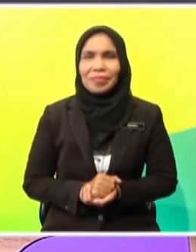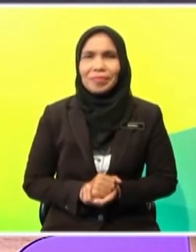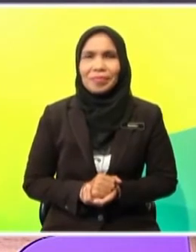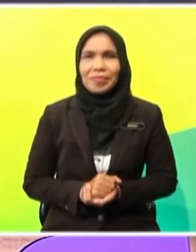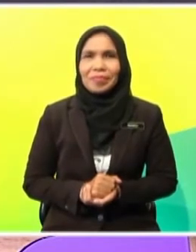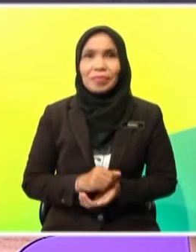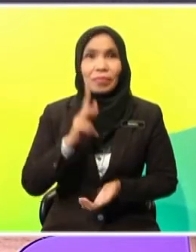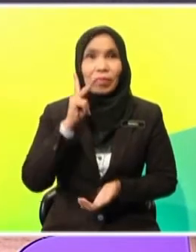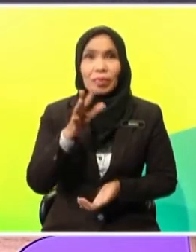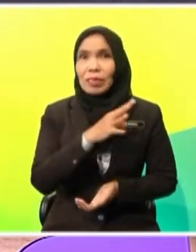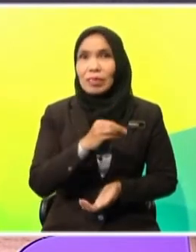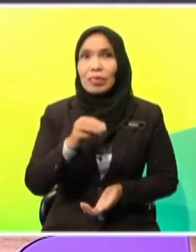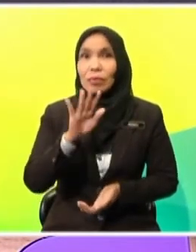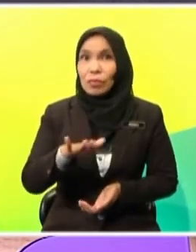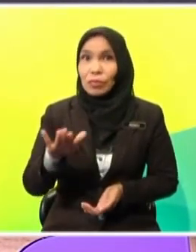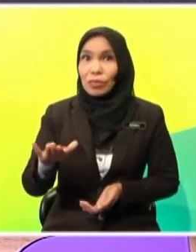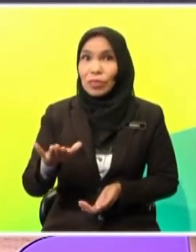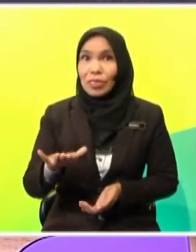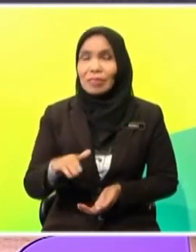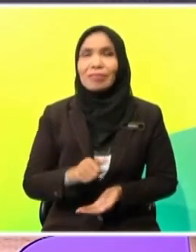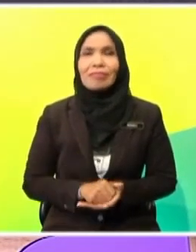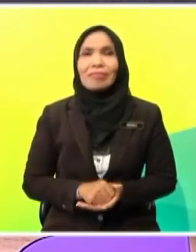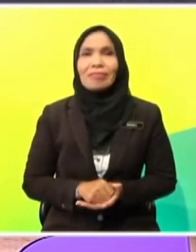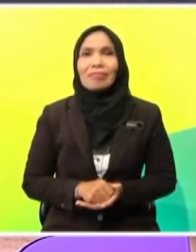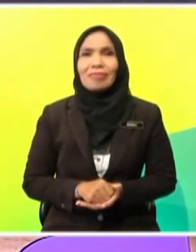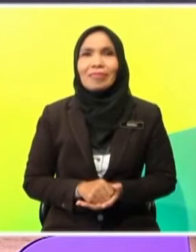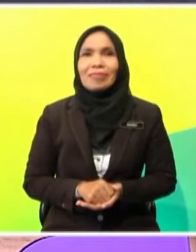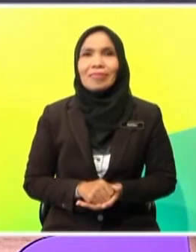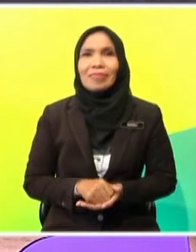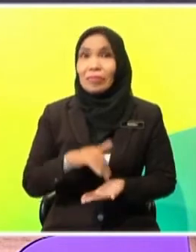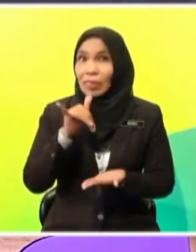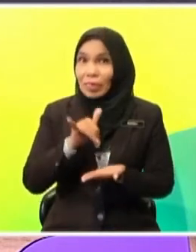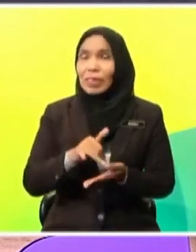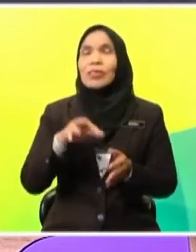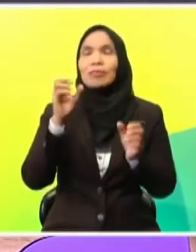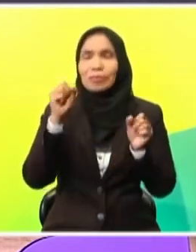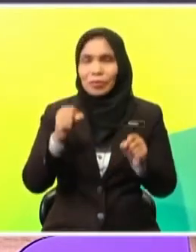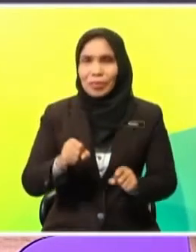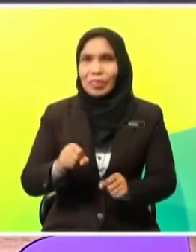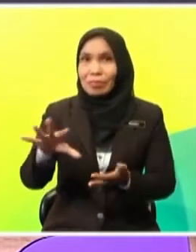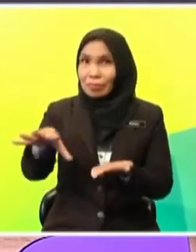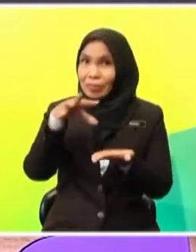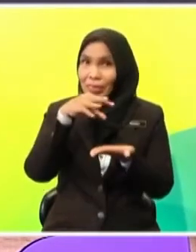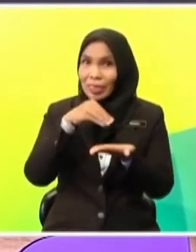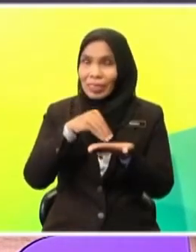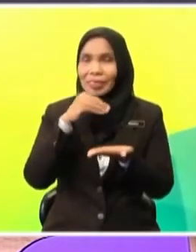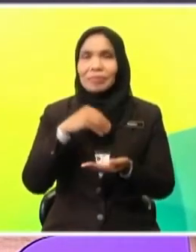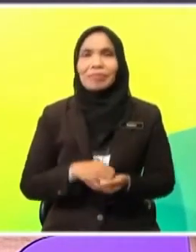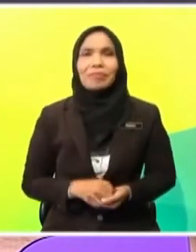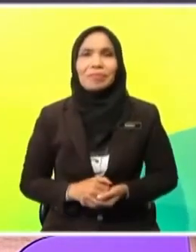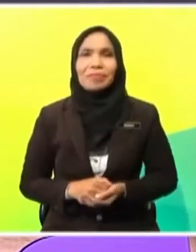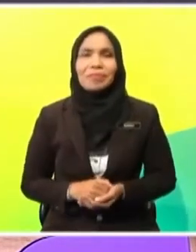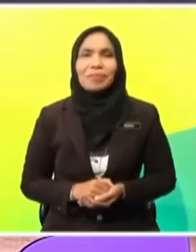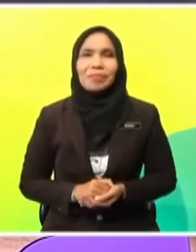anak murid Zaki dengan jawaban itu side saling di bawah baik sego vokal konsonan suku